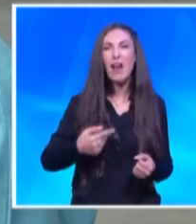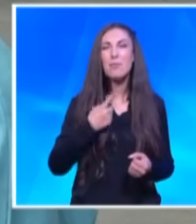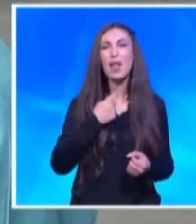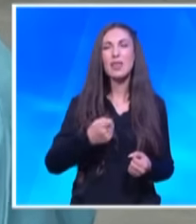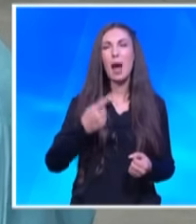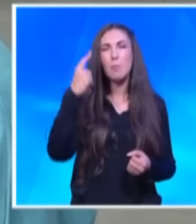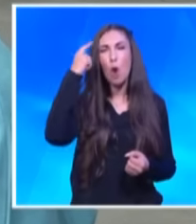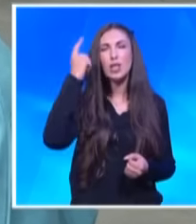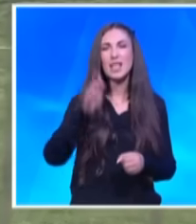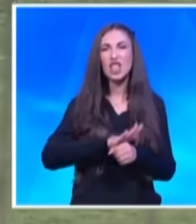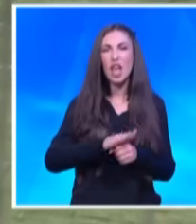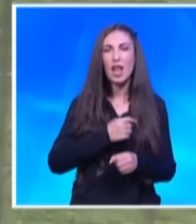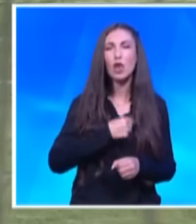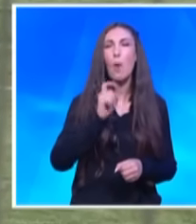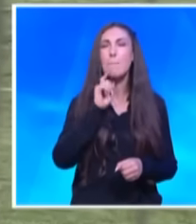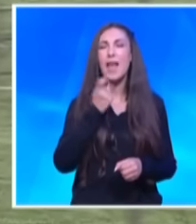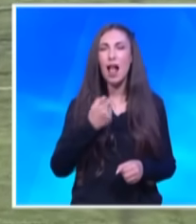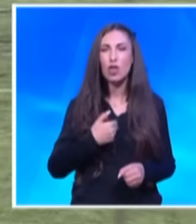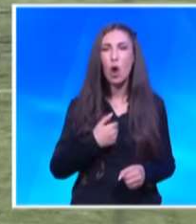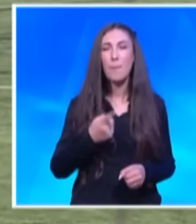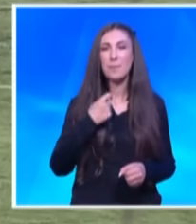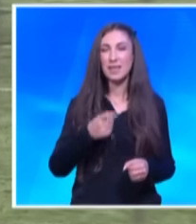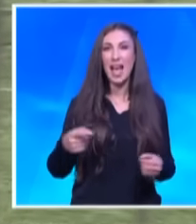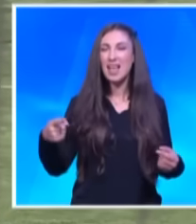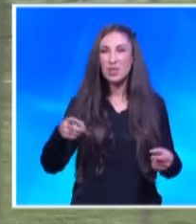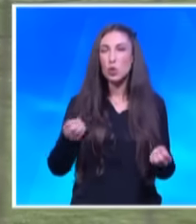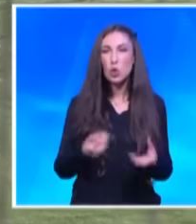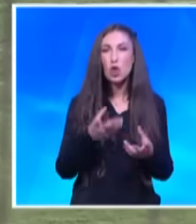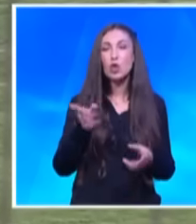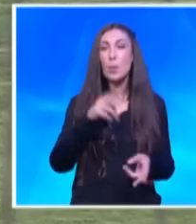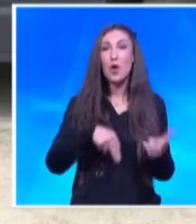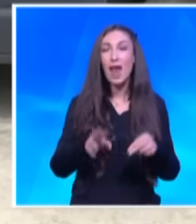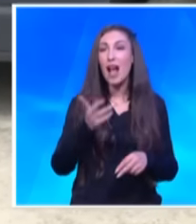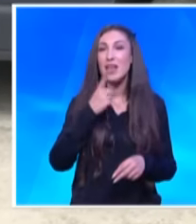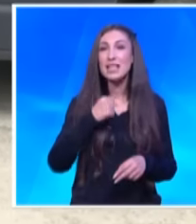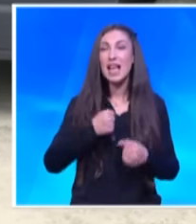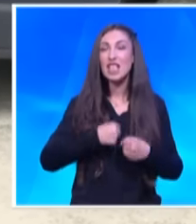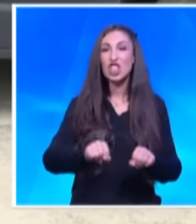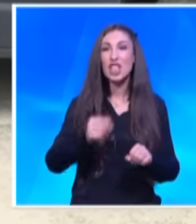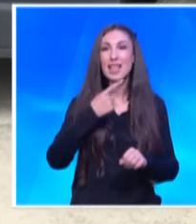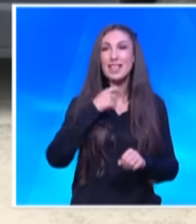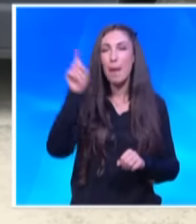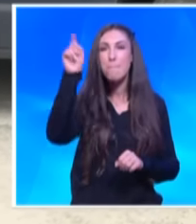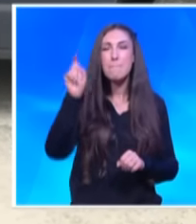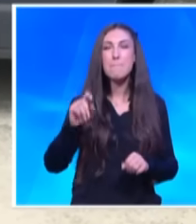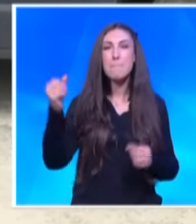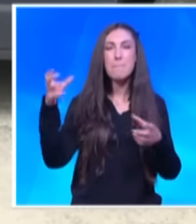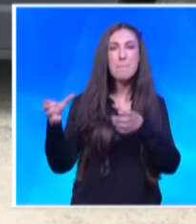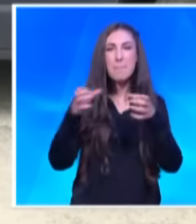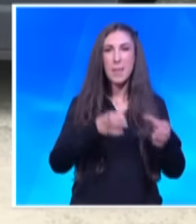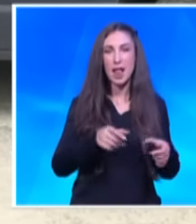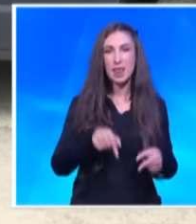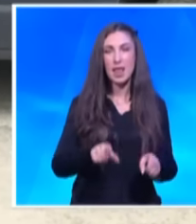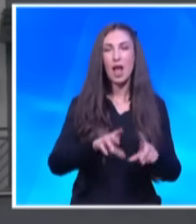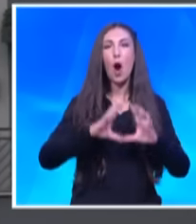бял дроб, черен дроб. Заради инцидента започна проверка на системата за защита от мълнии на стадиона. Обектът е даден на